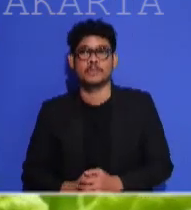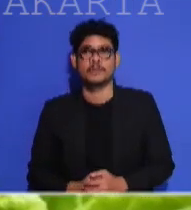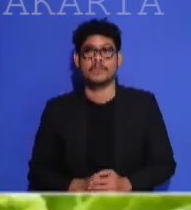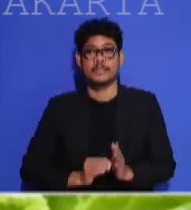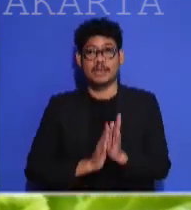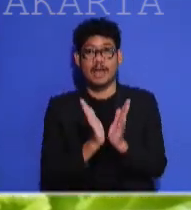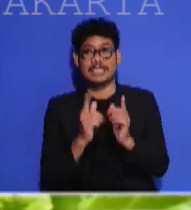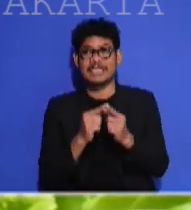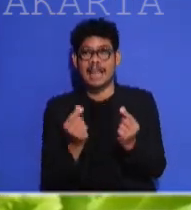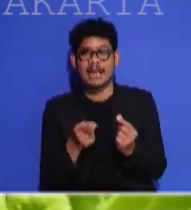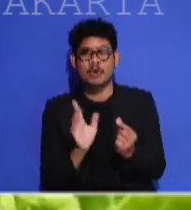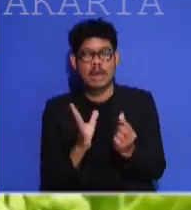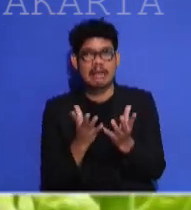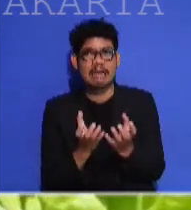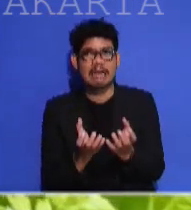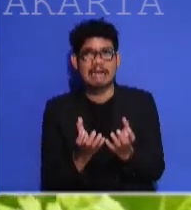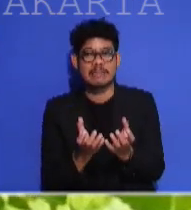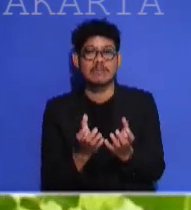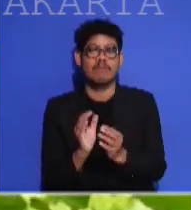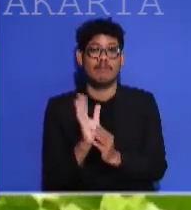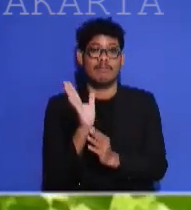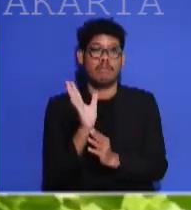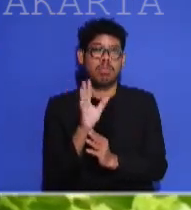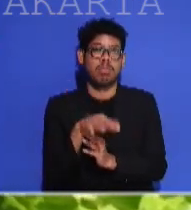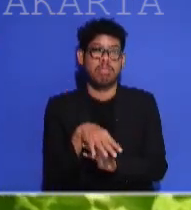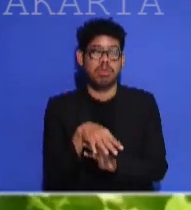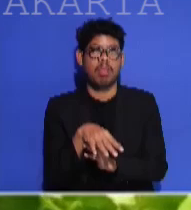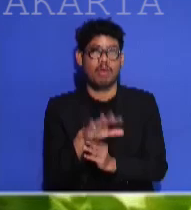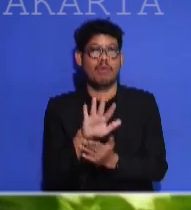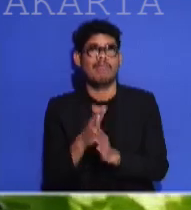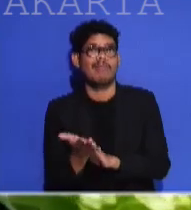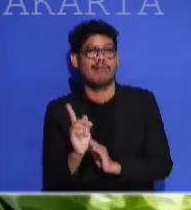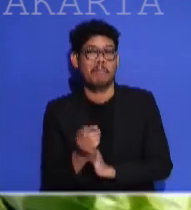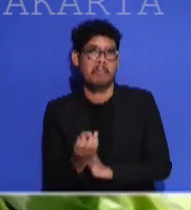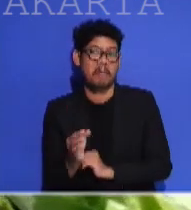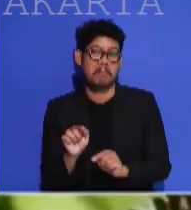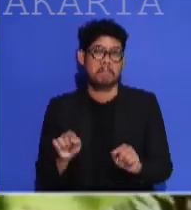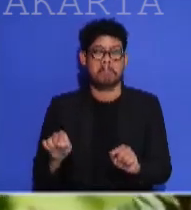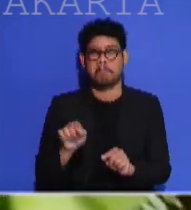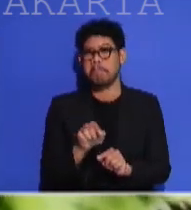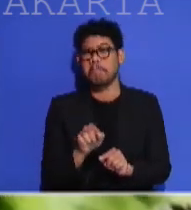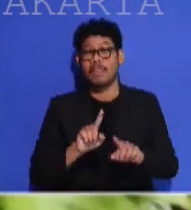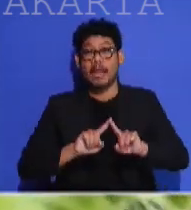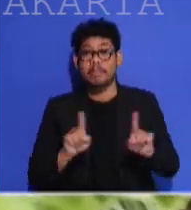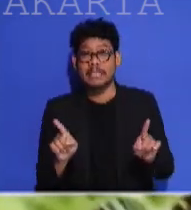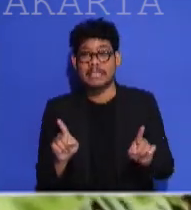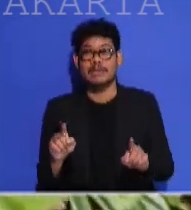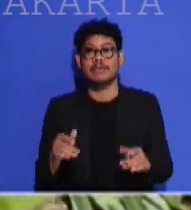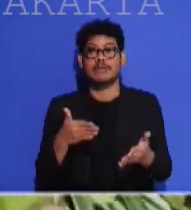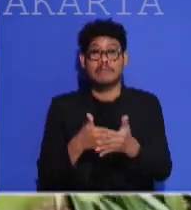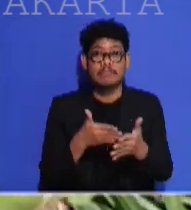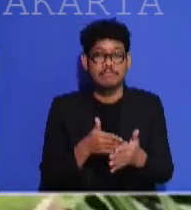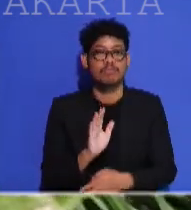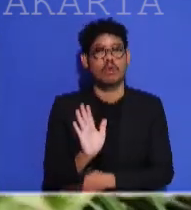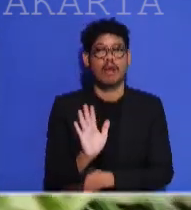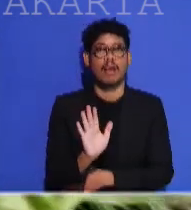garing dumadakan alum lan usahanipun saged pecah. Ananging bab menika boten mujudaken setunggaling pepalang. Saya